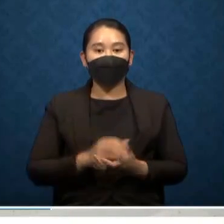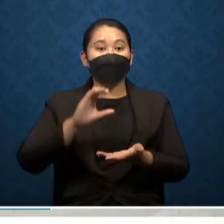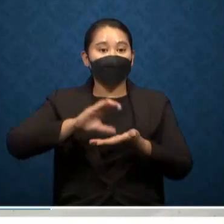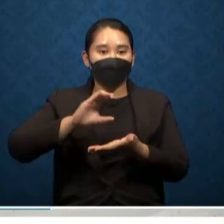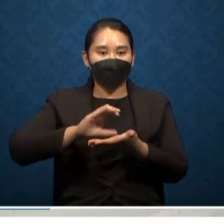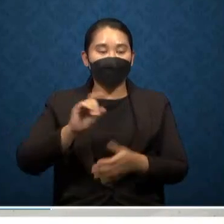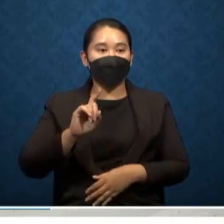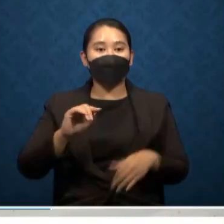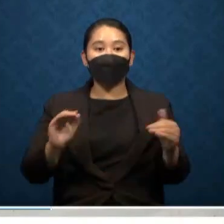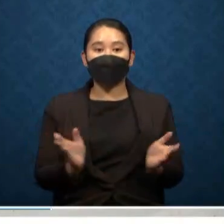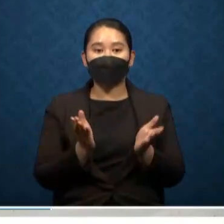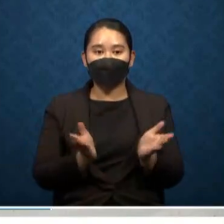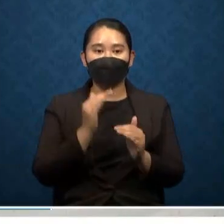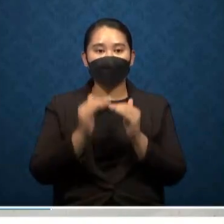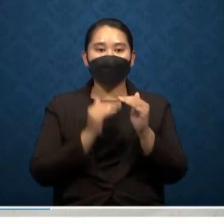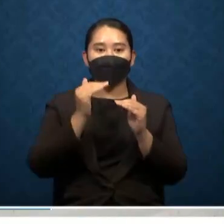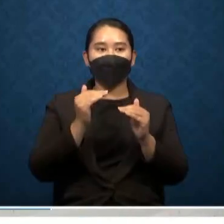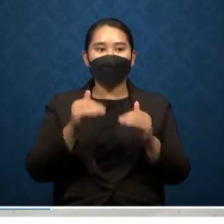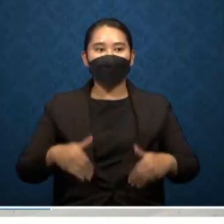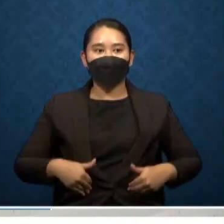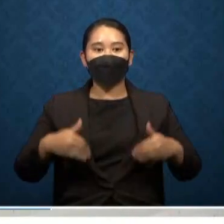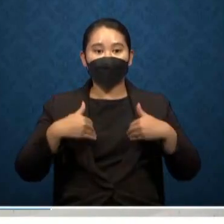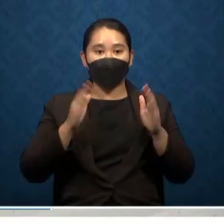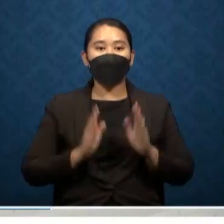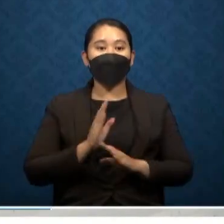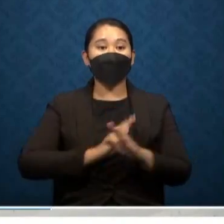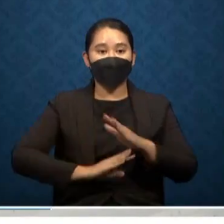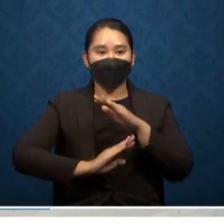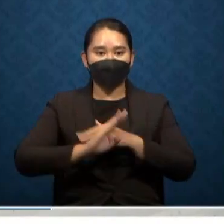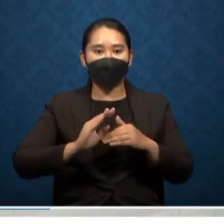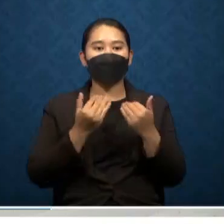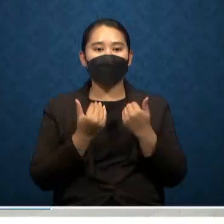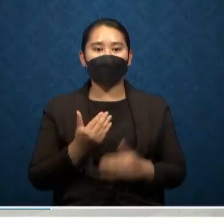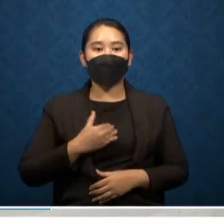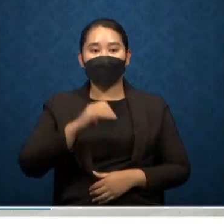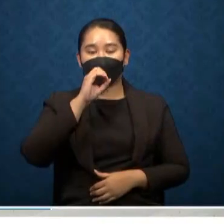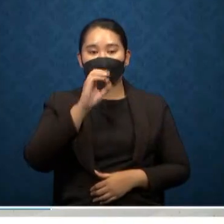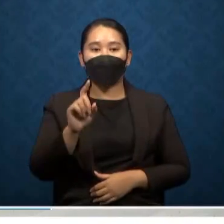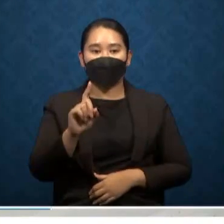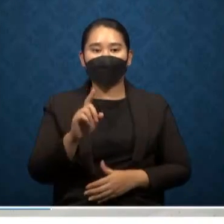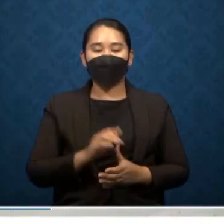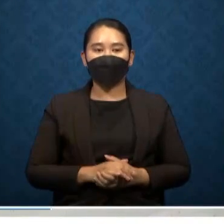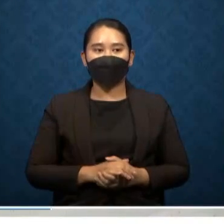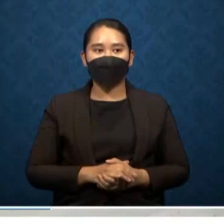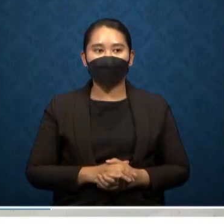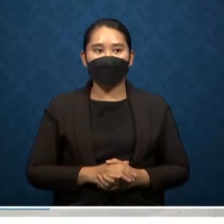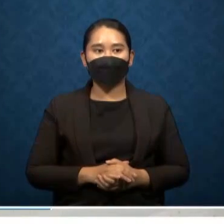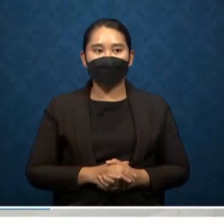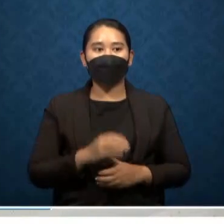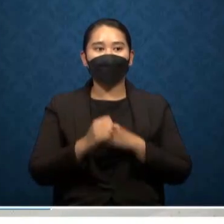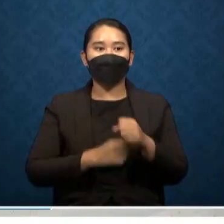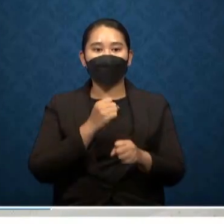กองทุนส่งเสริมการพัฒนาคุณภาพชีวิตคนพิการนะครับก็ขออนุญาตเรียนว่าจริงๆแล้วก็เป็นเรื่องที่เกิดขึ้นใน